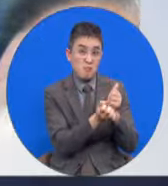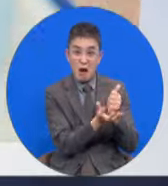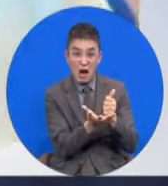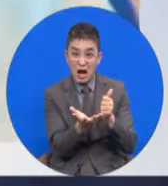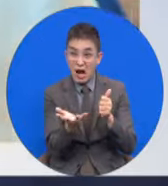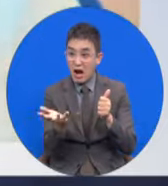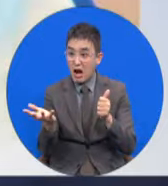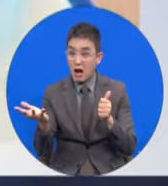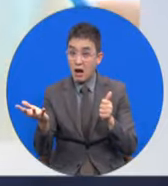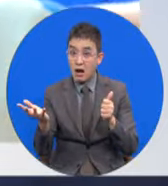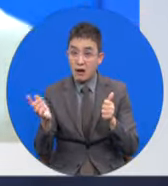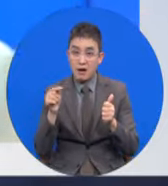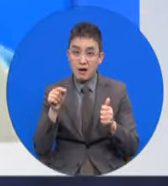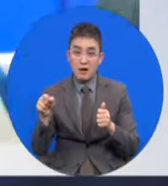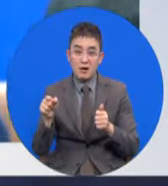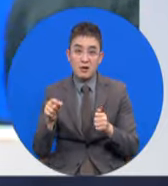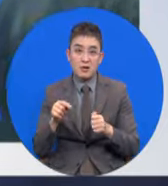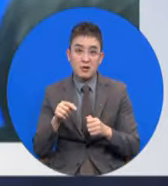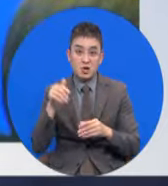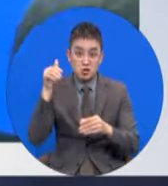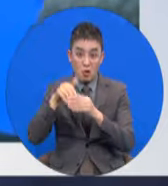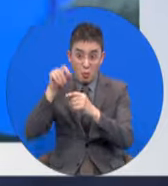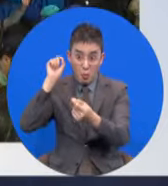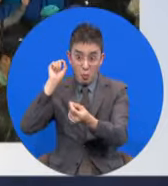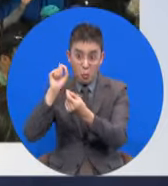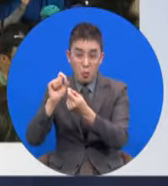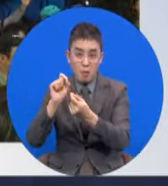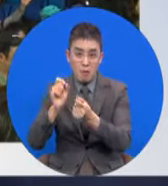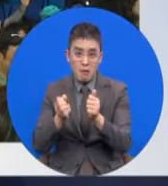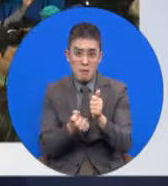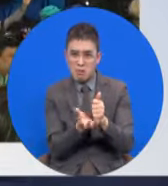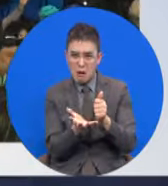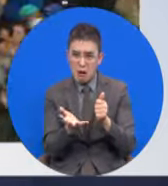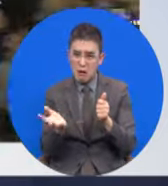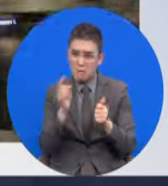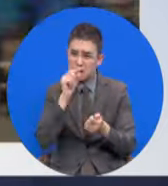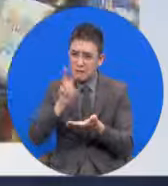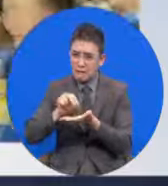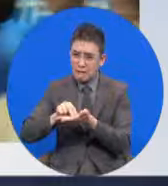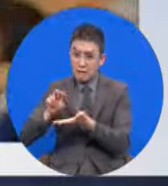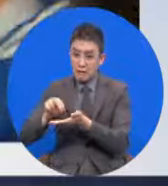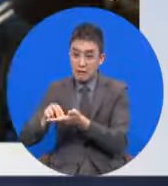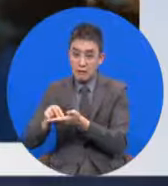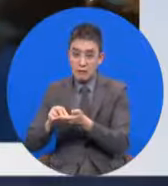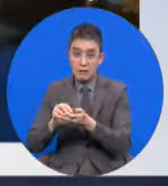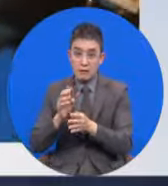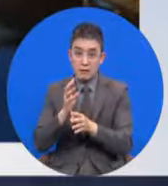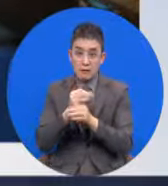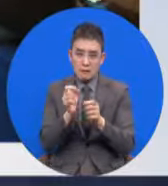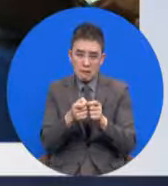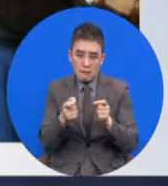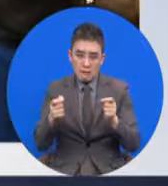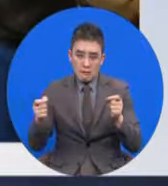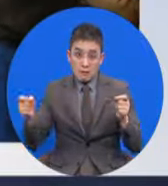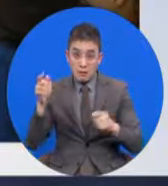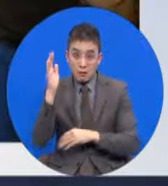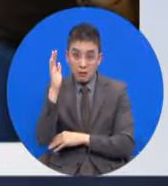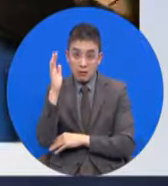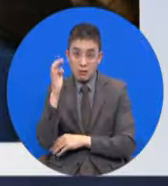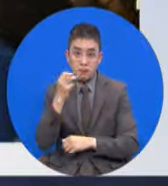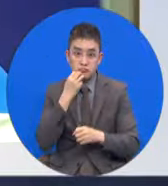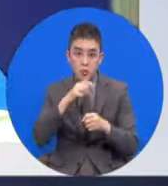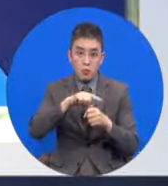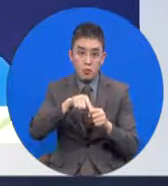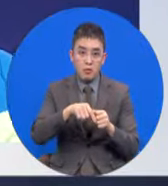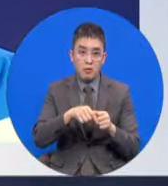그 기간이 좀 길어진다. 선거를 앞두고 그 기간과 선거 투표일 사이 길어진다면 수도권에서 미친 영향이